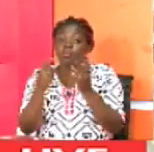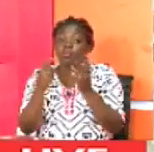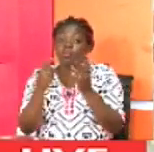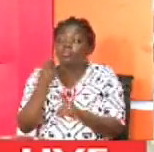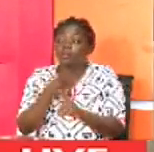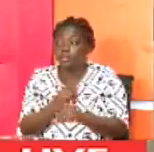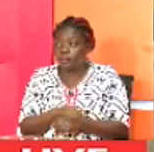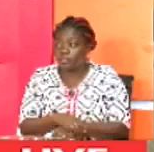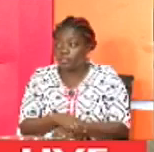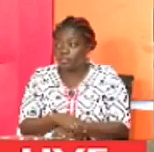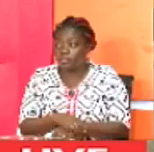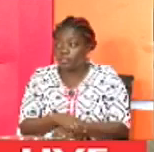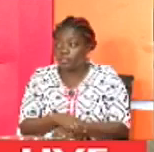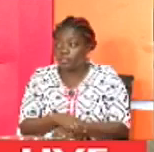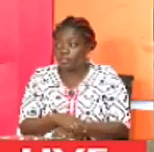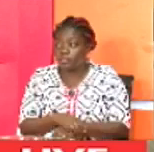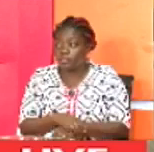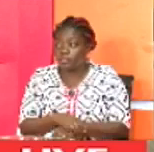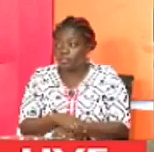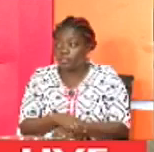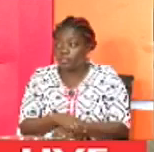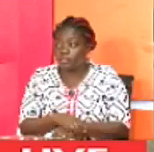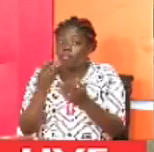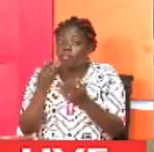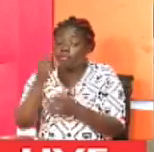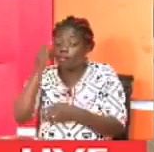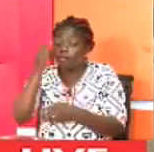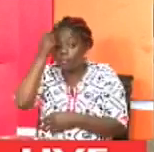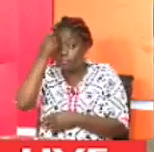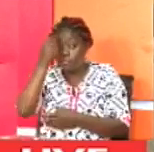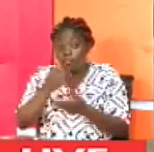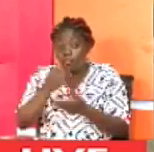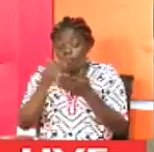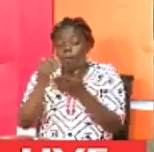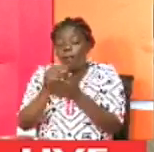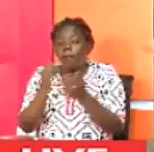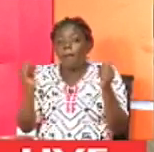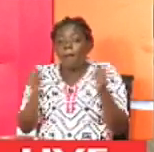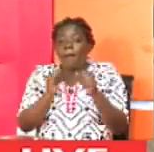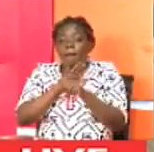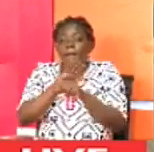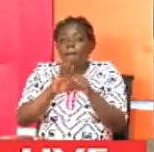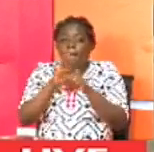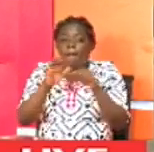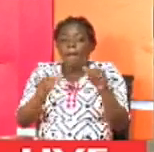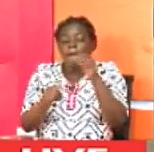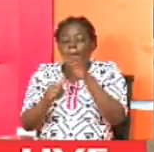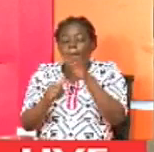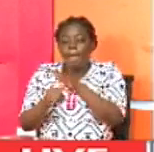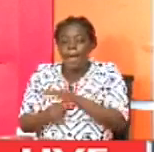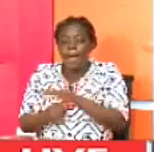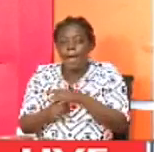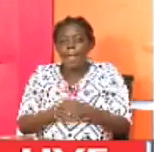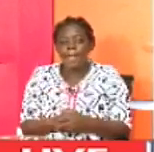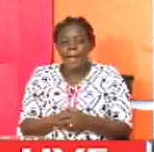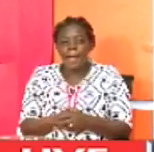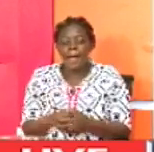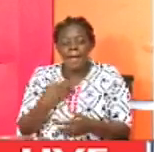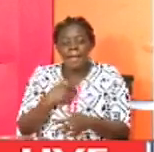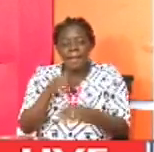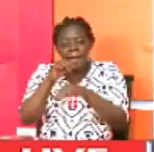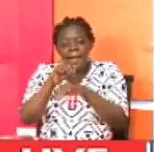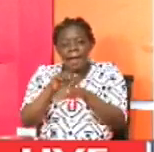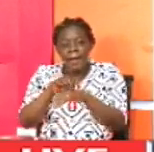muzibu. Bannannyini woteeri basibye gavumenti okubadduukirira olw'obulwadde COVID-19 obwabakosa. So I call